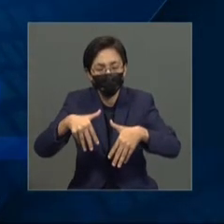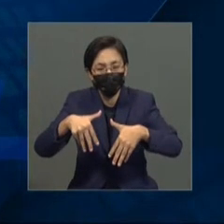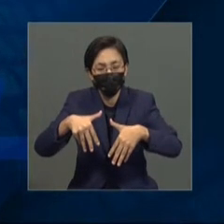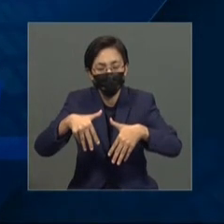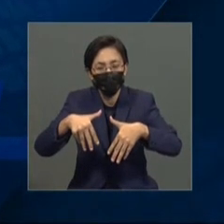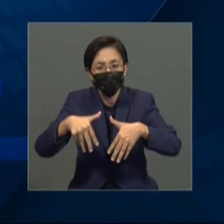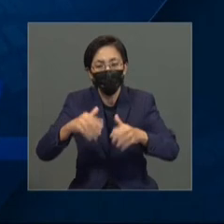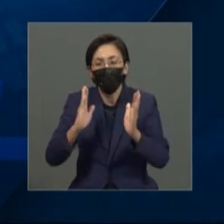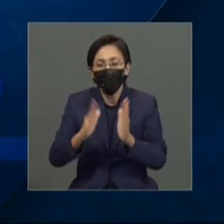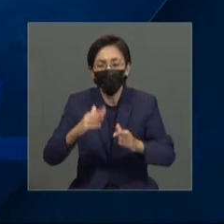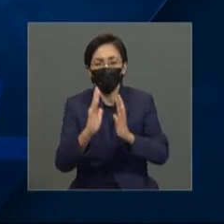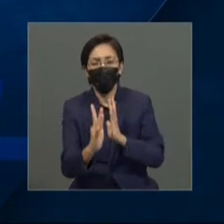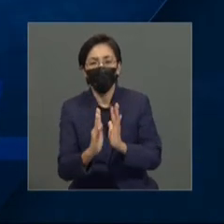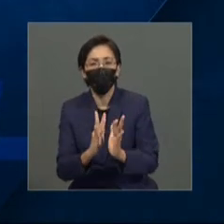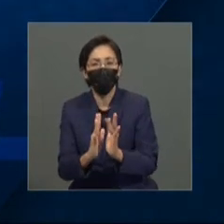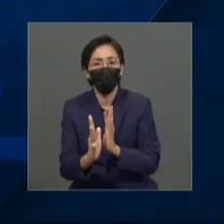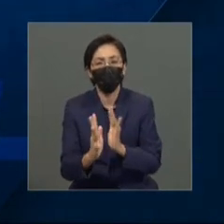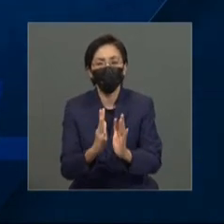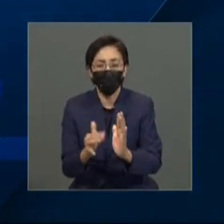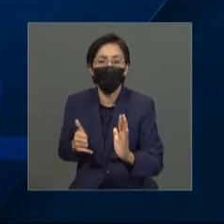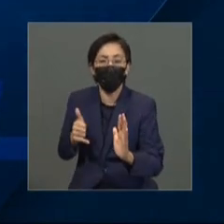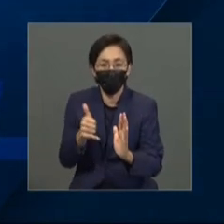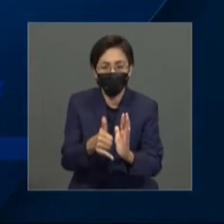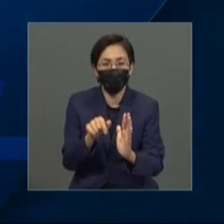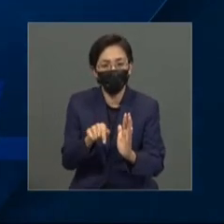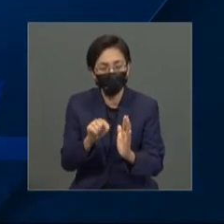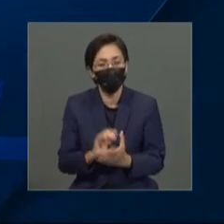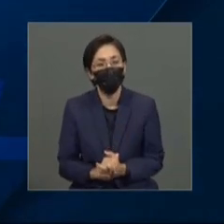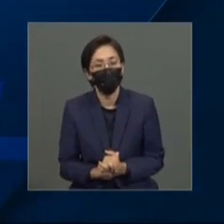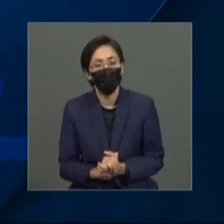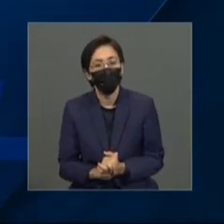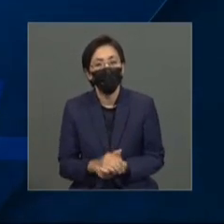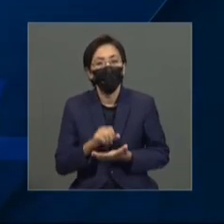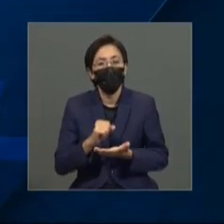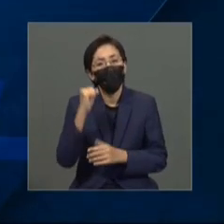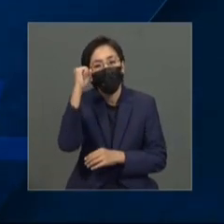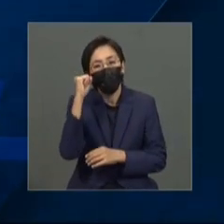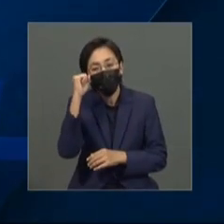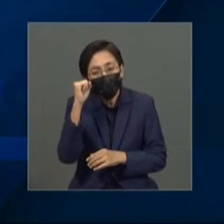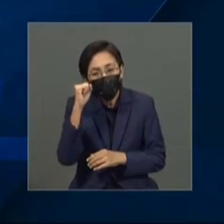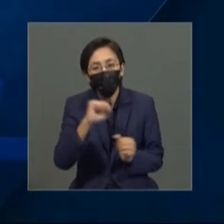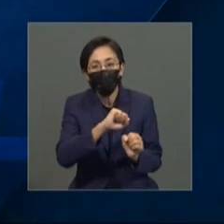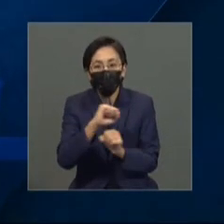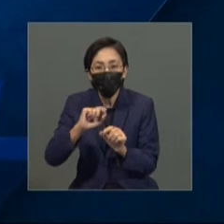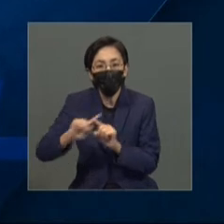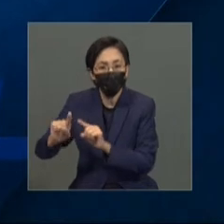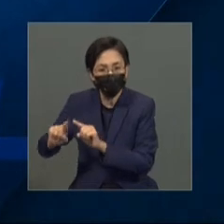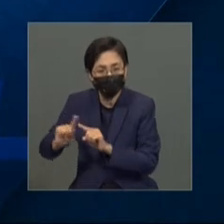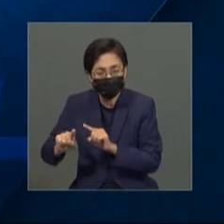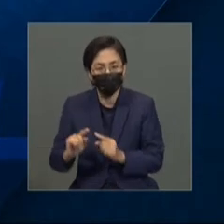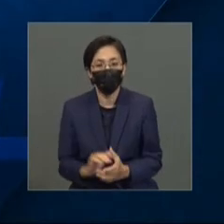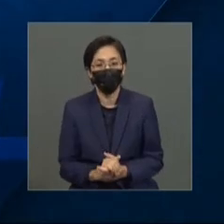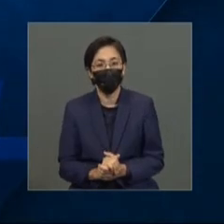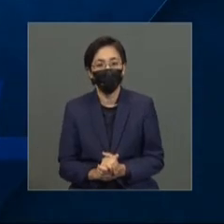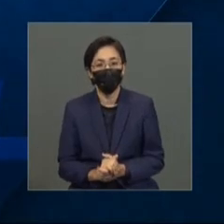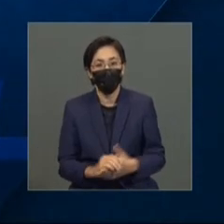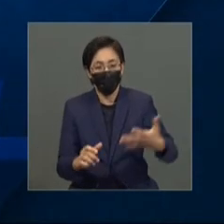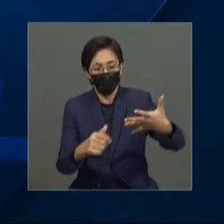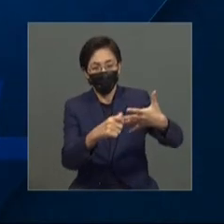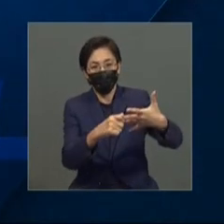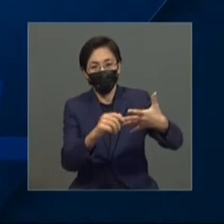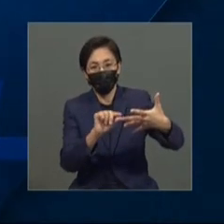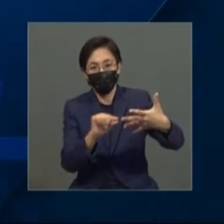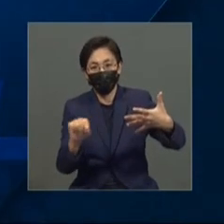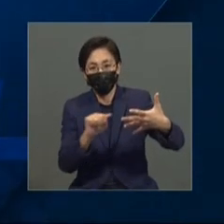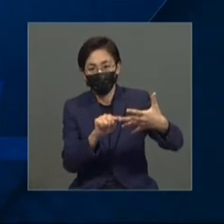ที่มีผู้คนจำนวนมากรวมทั้งการใช้บริการขนส่งสาธารณะและถ้าไปดูบรรทัดที่3ถัด